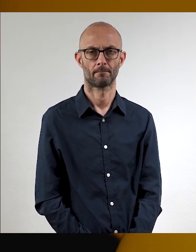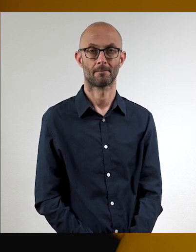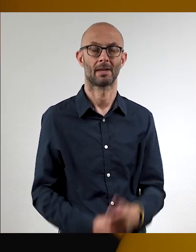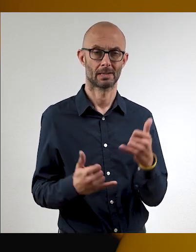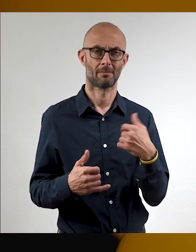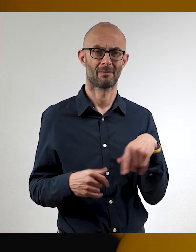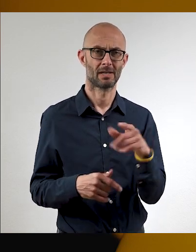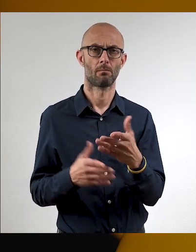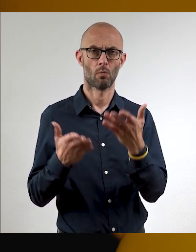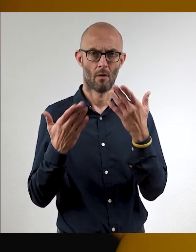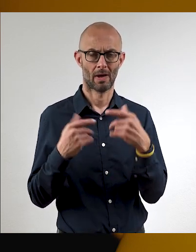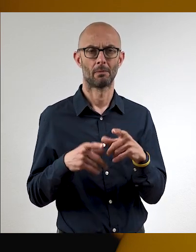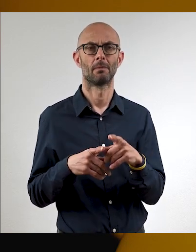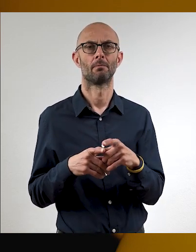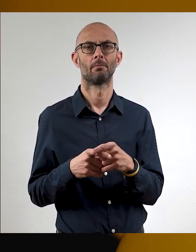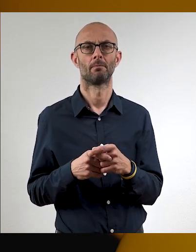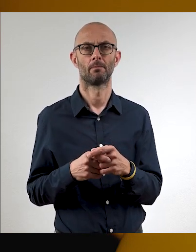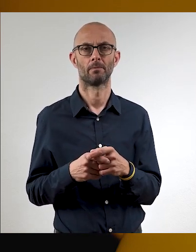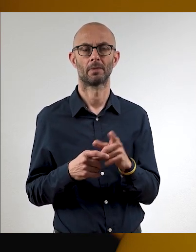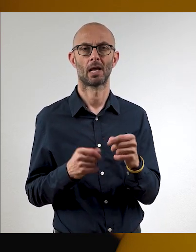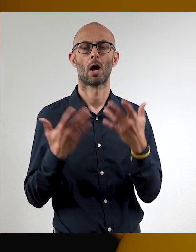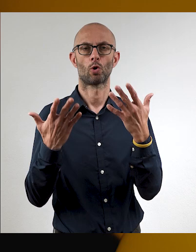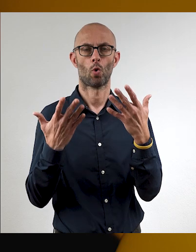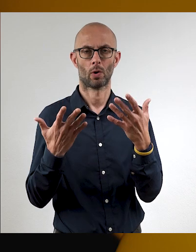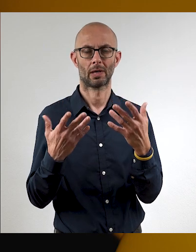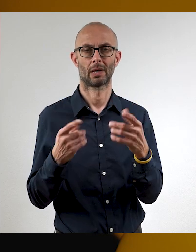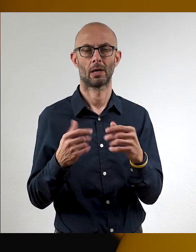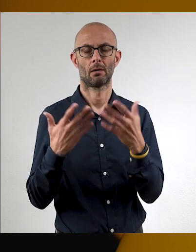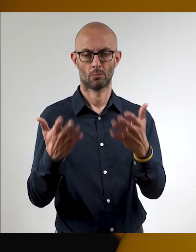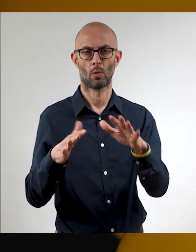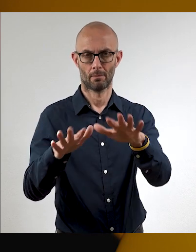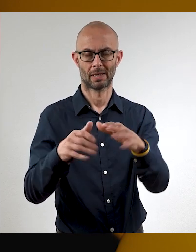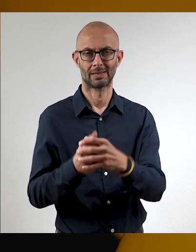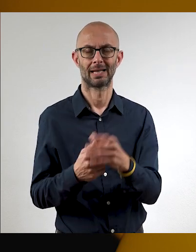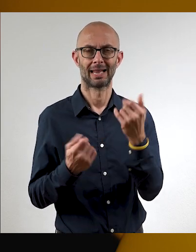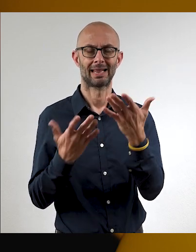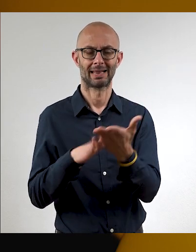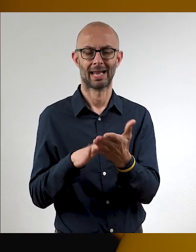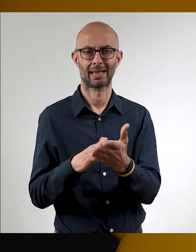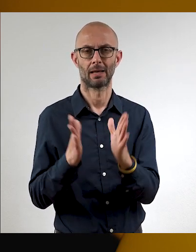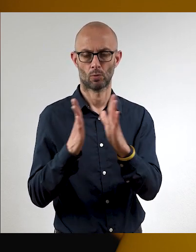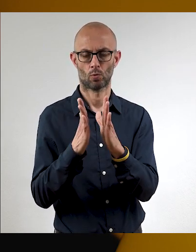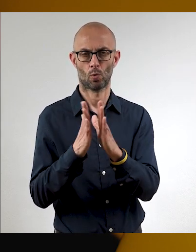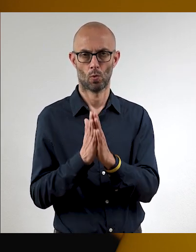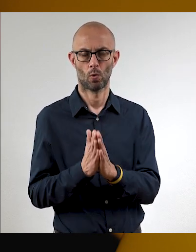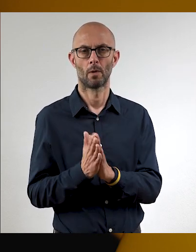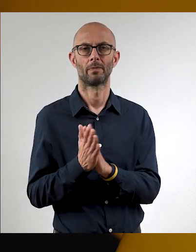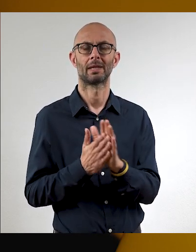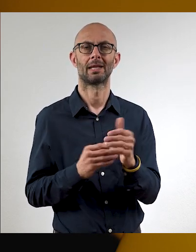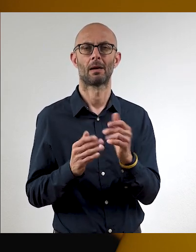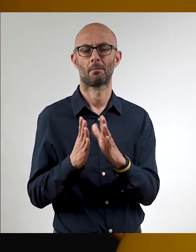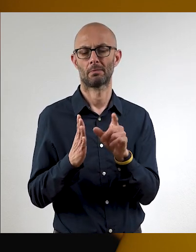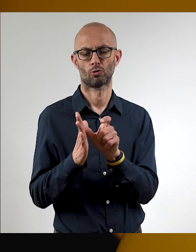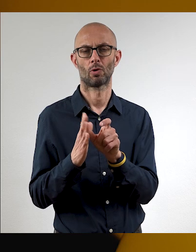Zdaj vas pa povabim, da date roki takole pred vas, z dlanmi druga proti drugim,